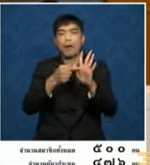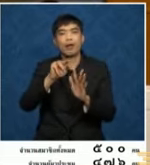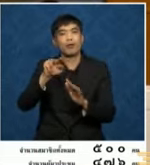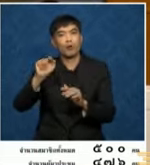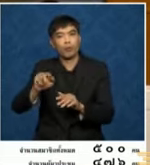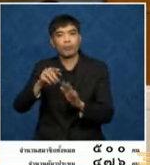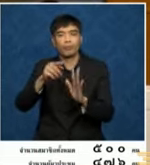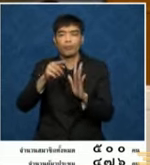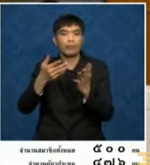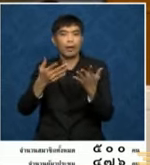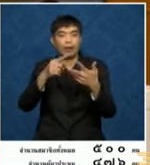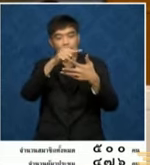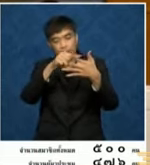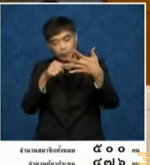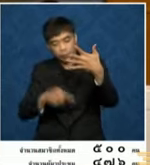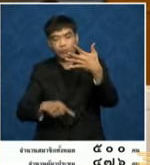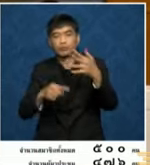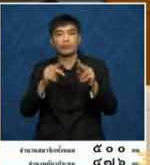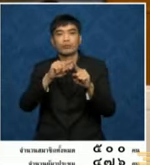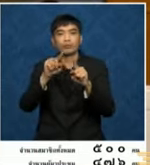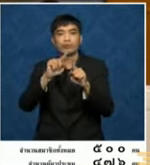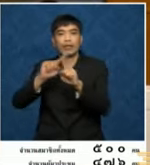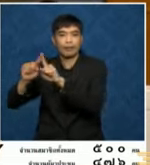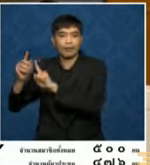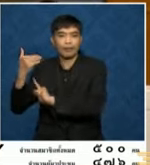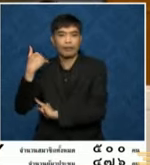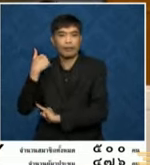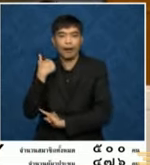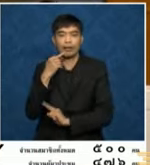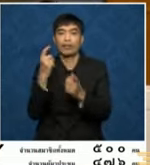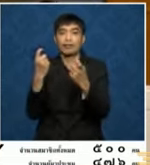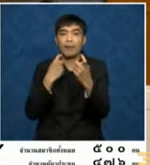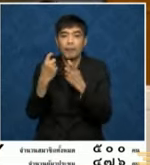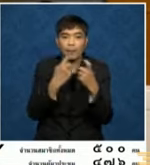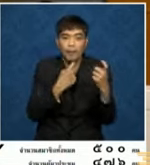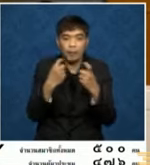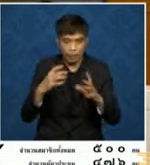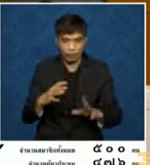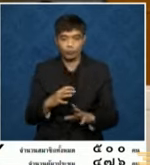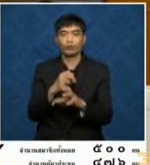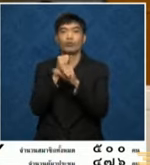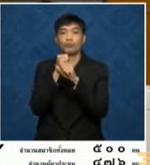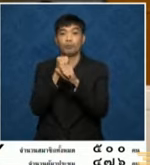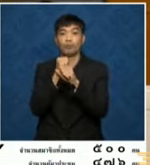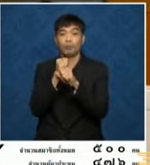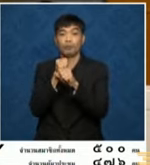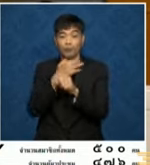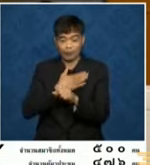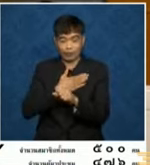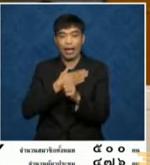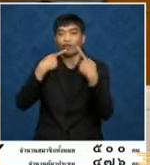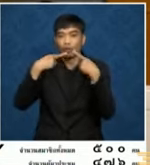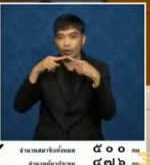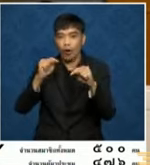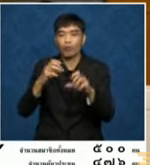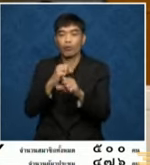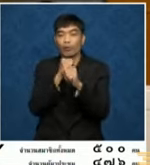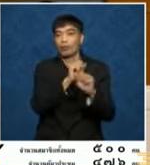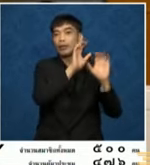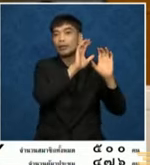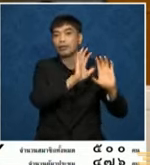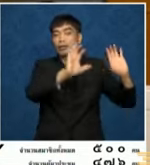พฤทธิ์และท่านเอกราชครับผมกลับเรียนอย่างนี้ครับว่าคณะกรรมการเนี่ยเมื่อได้รับโจทย์จากทางสภาผู้แทนราษฎ